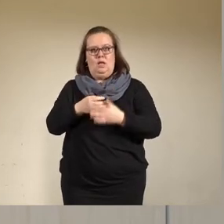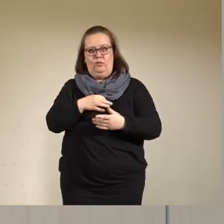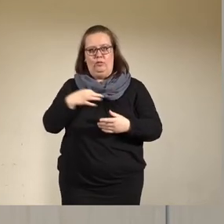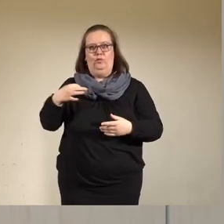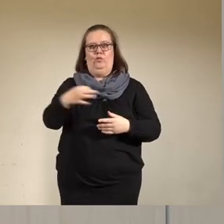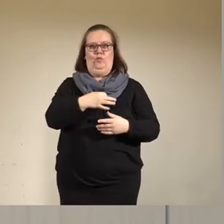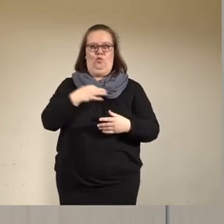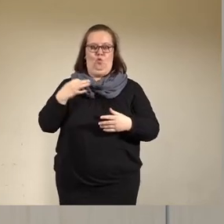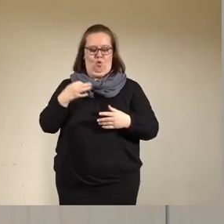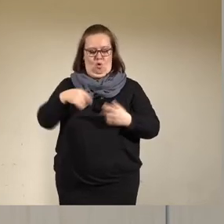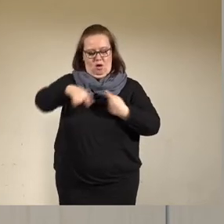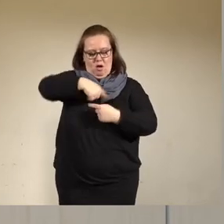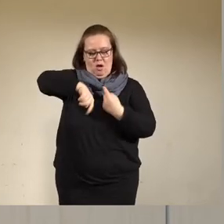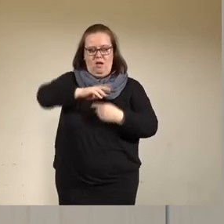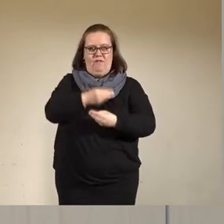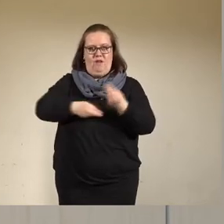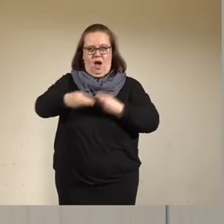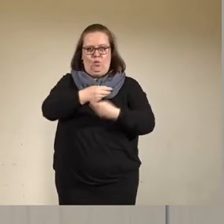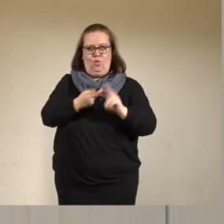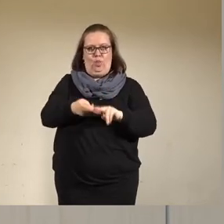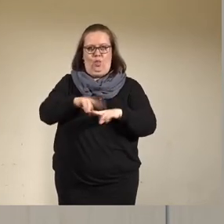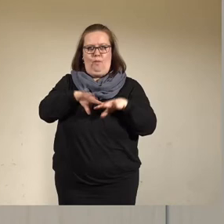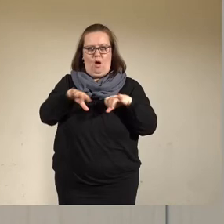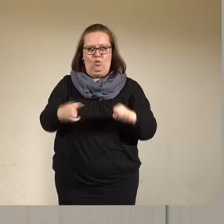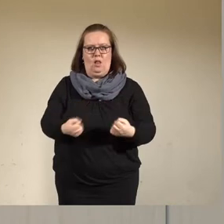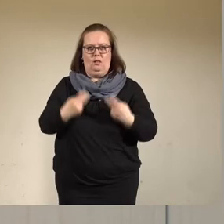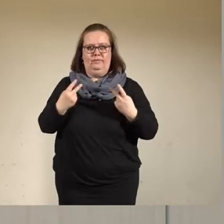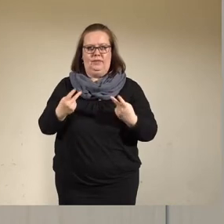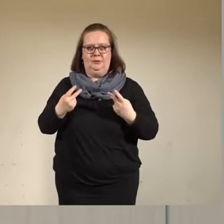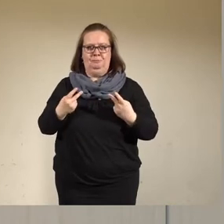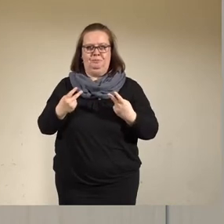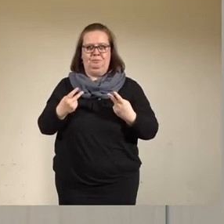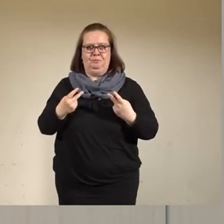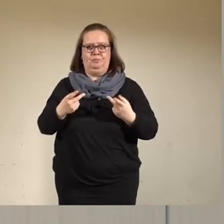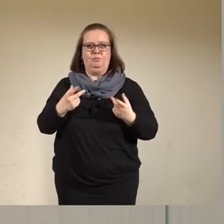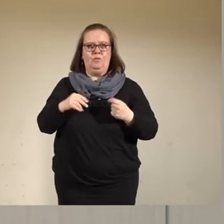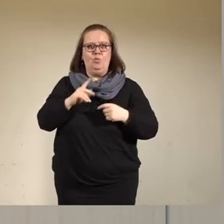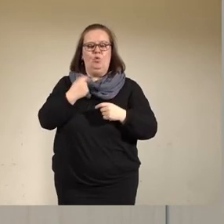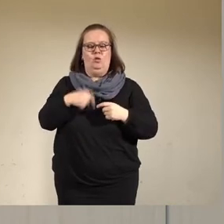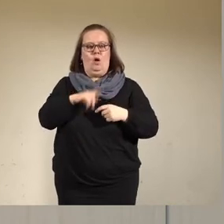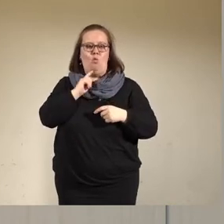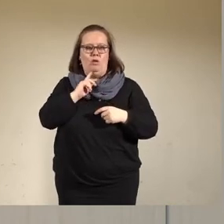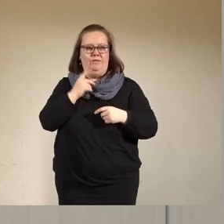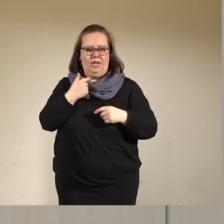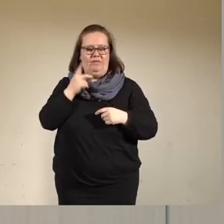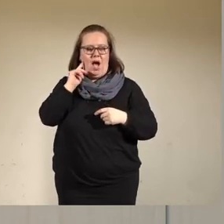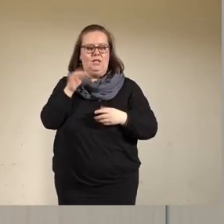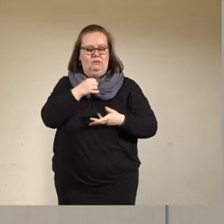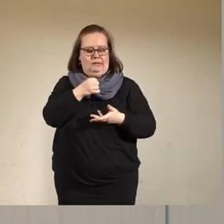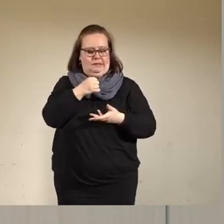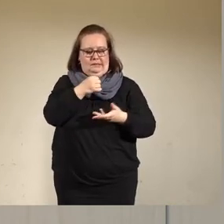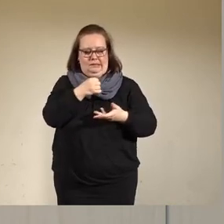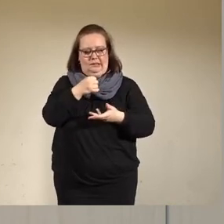den interfraktionellen Verhandlungen zu diesem Doppelhaushalt sehr wichtig, die geringen Verteilungsspielräume zu nutzen,